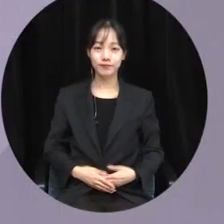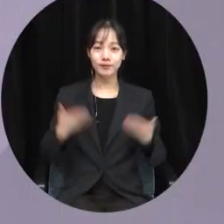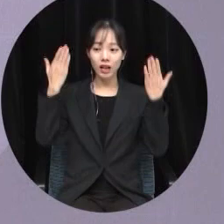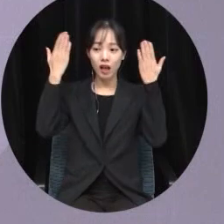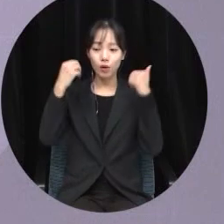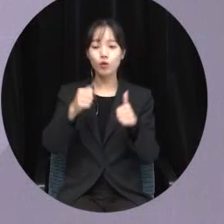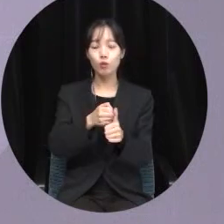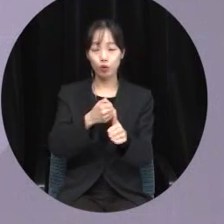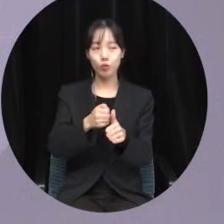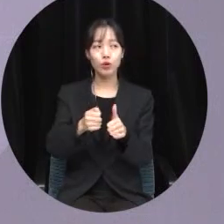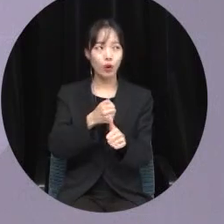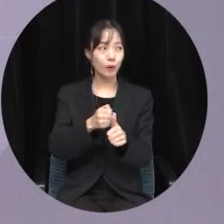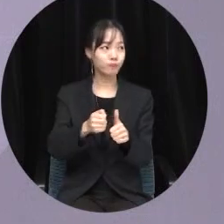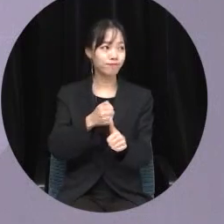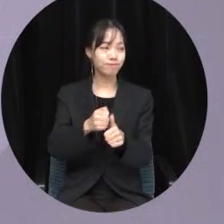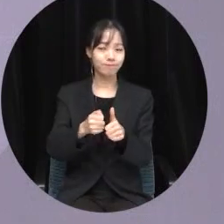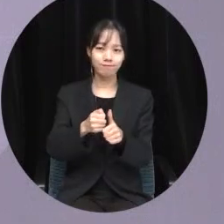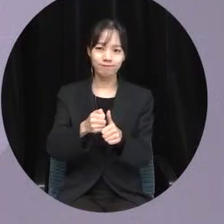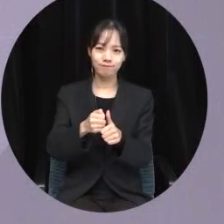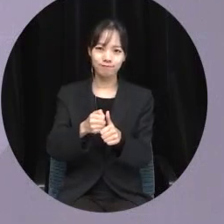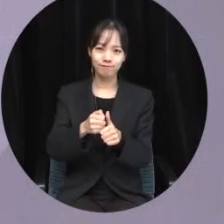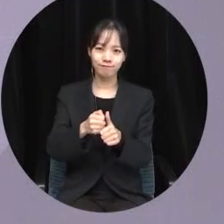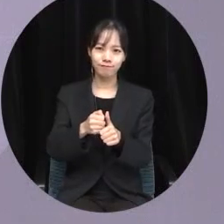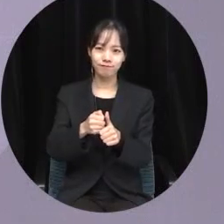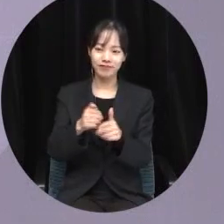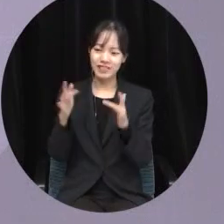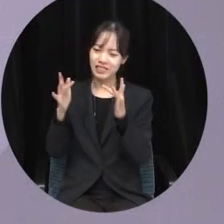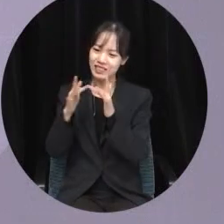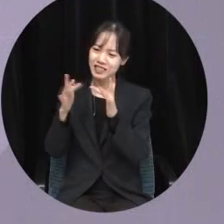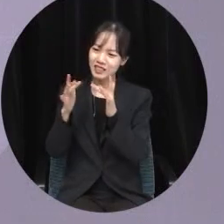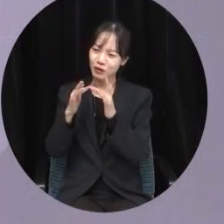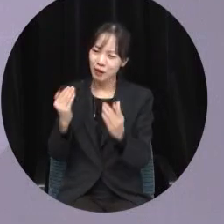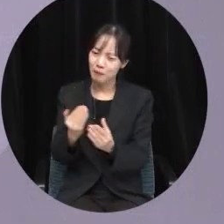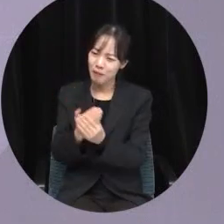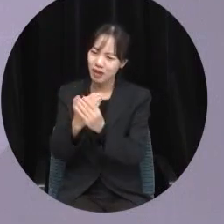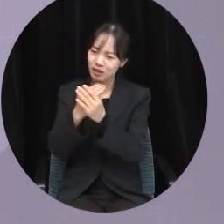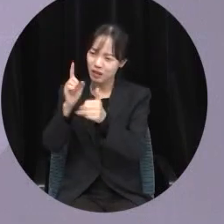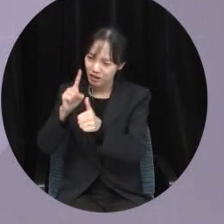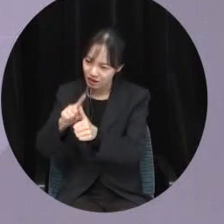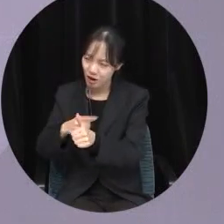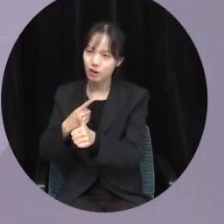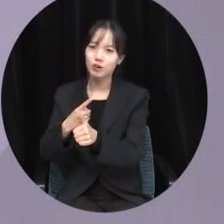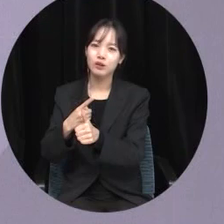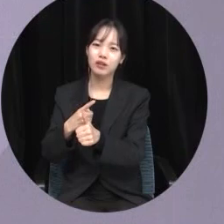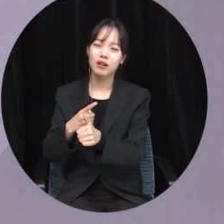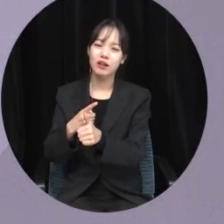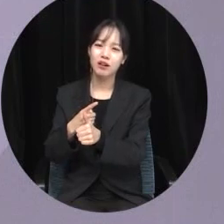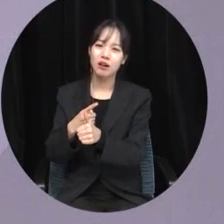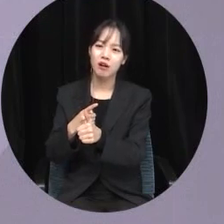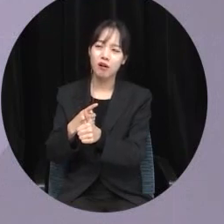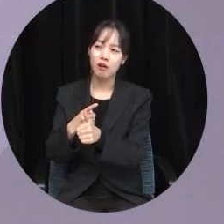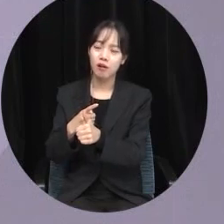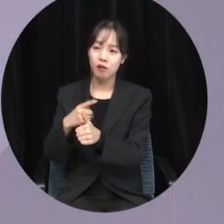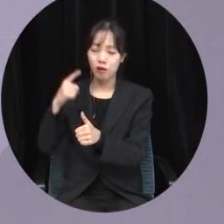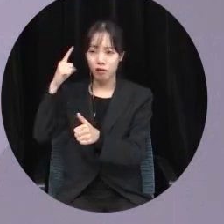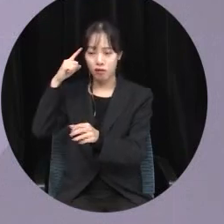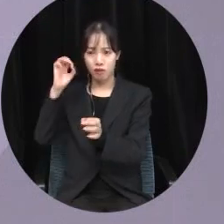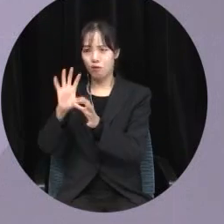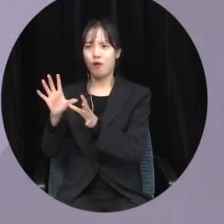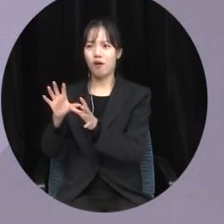학교폭력이 소위 인터넷 사이버의 발달에 따라서 조금 더 예상치 못한